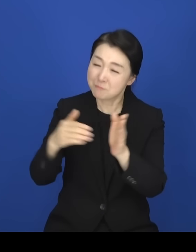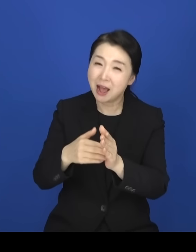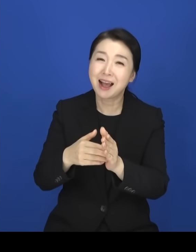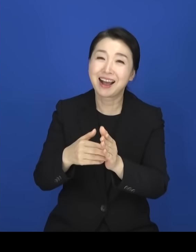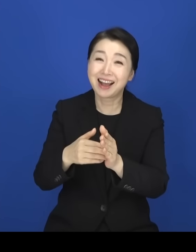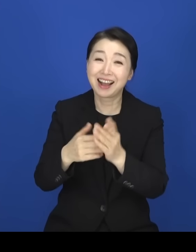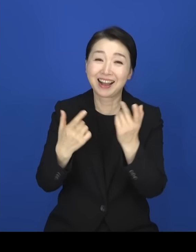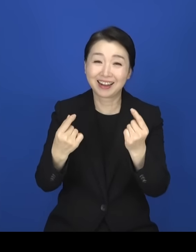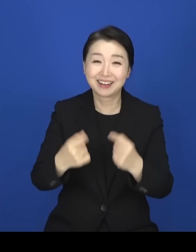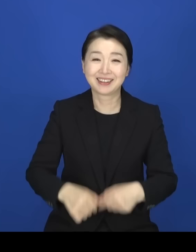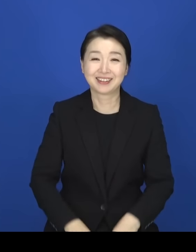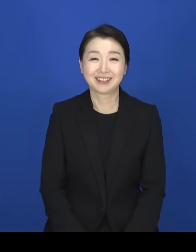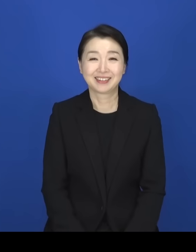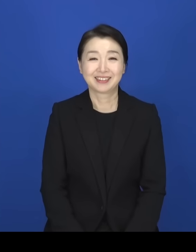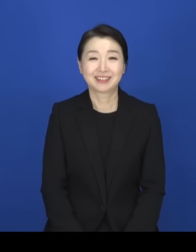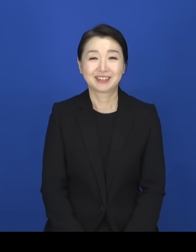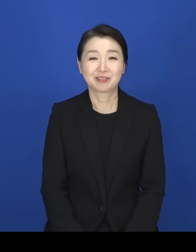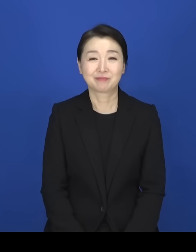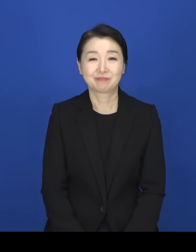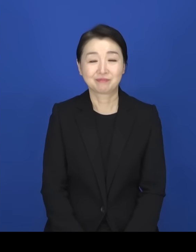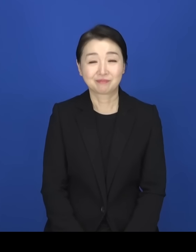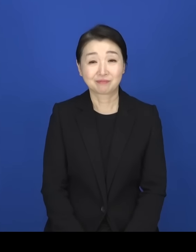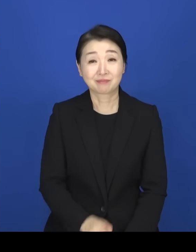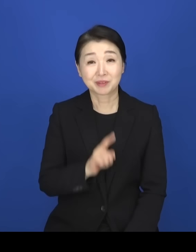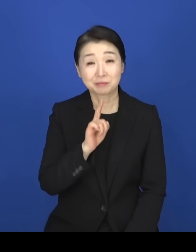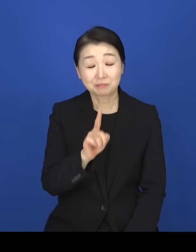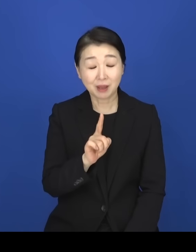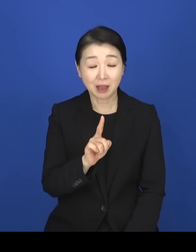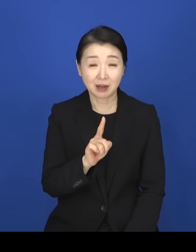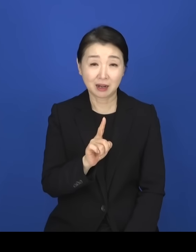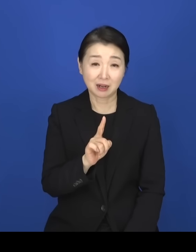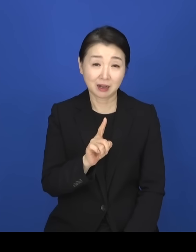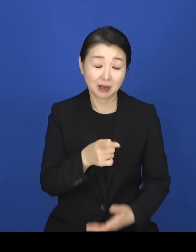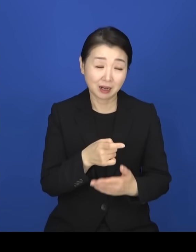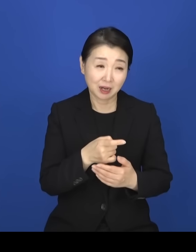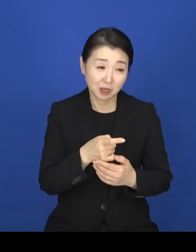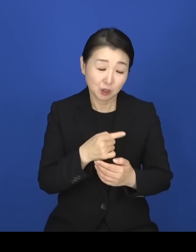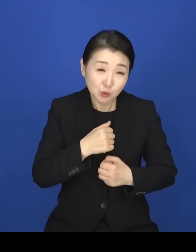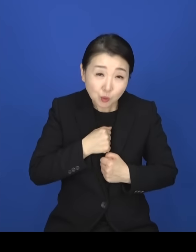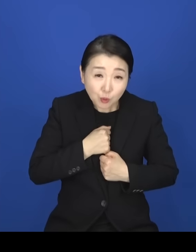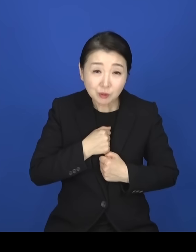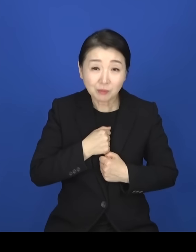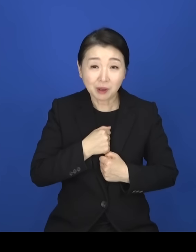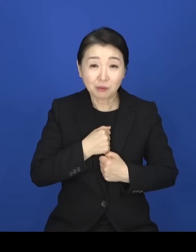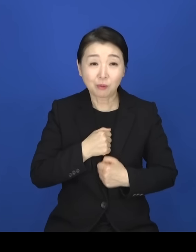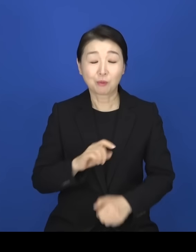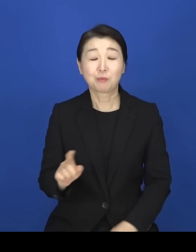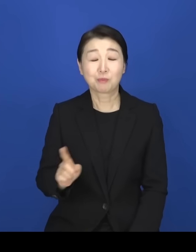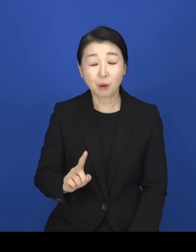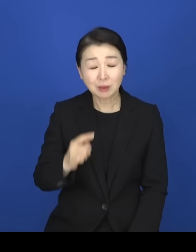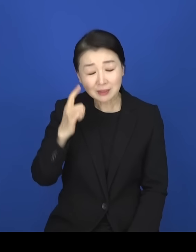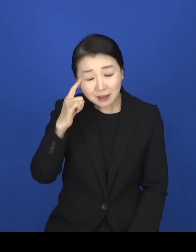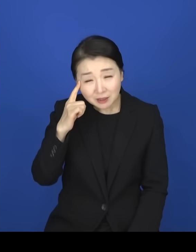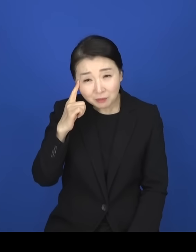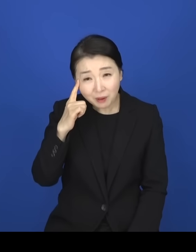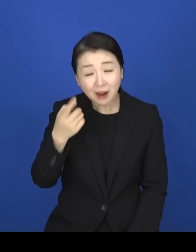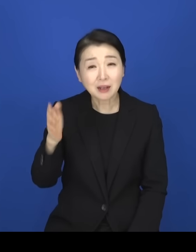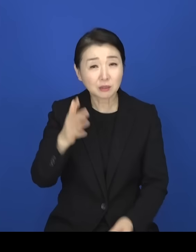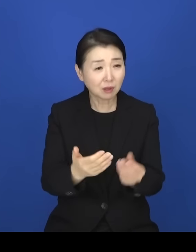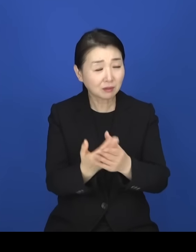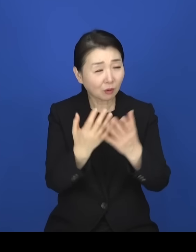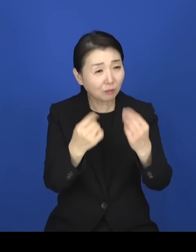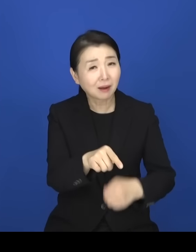그때. 일본말 많이 쓰시네. 제가 말을 아끼고 생각한다 하는데 그것치고는 사고가 많네요. 생각이